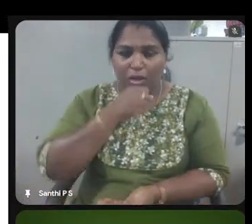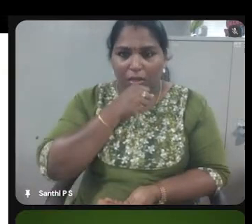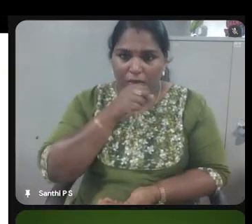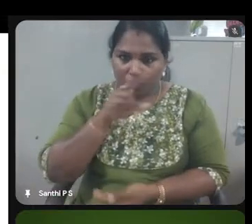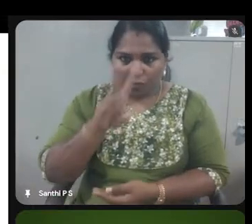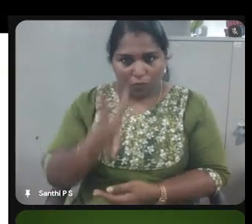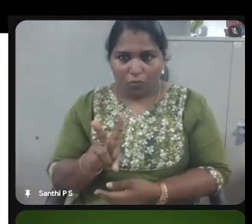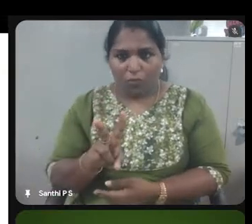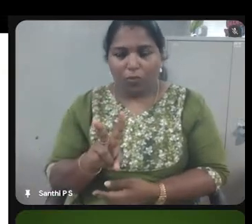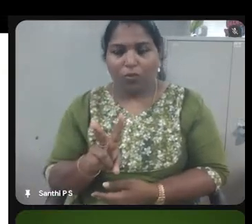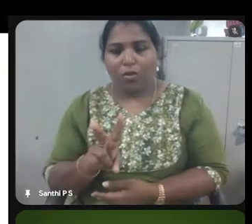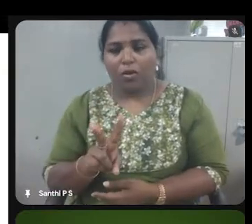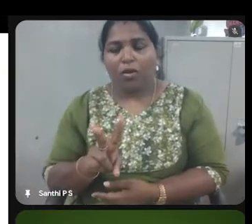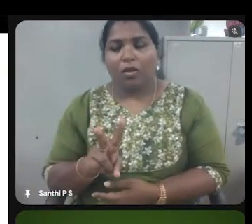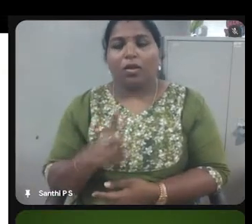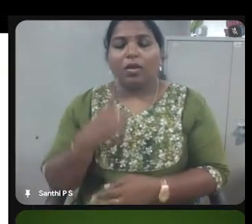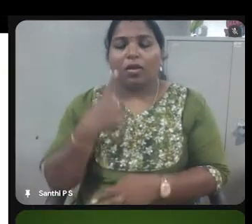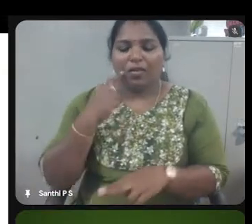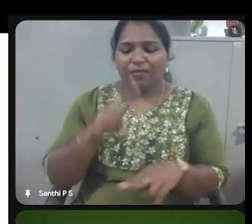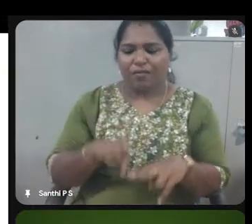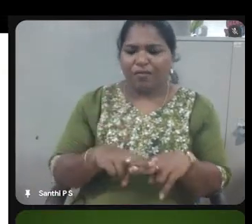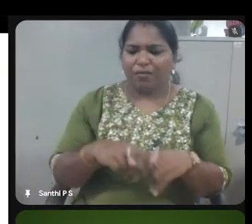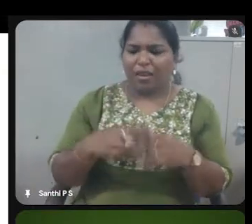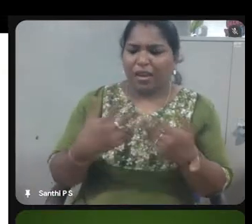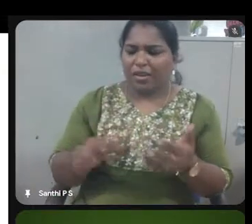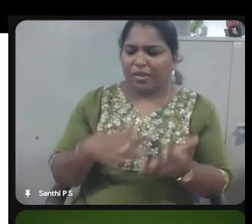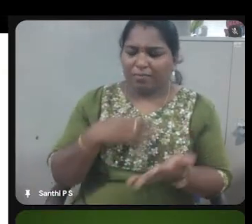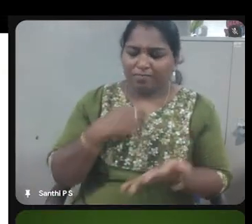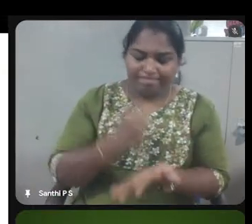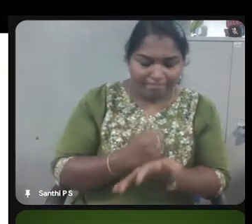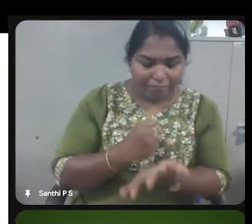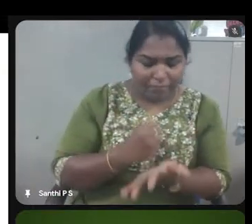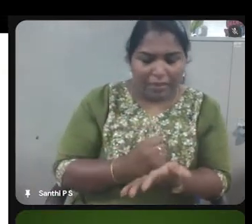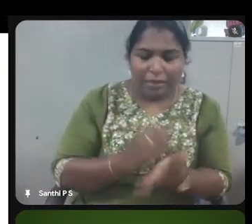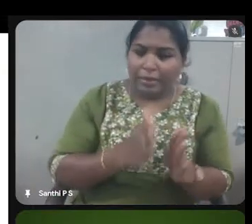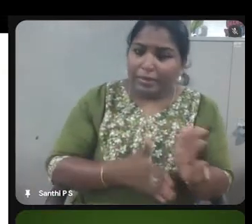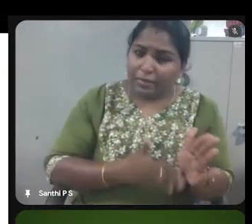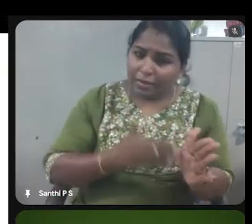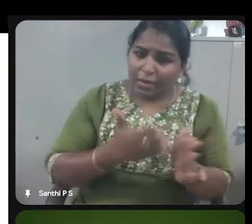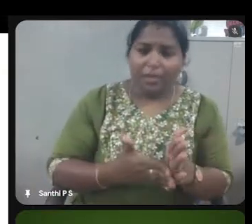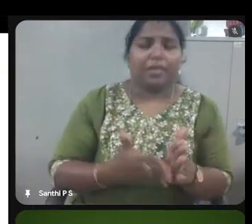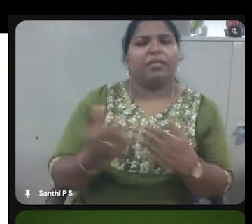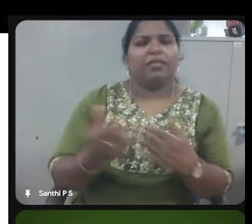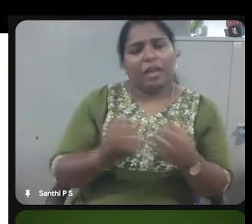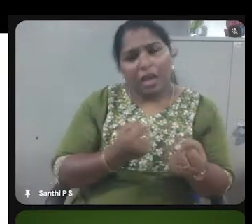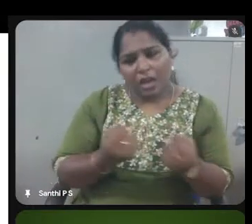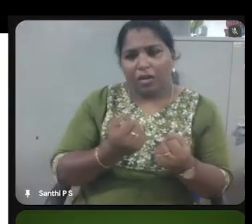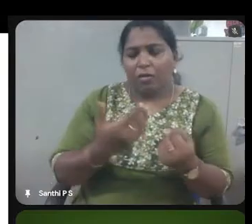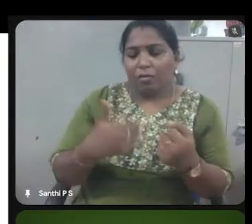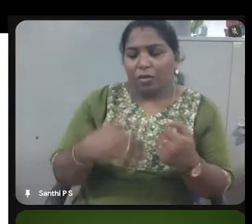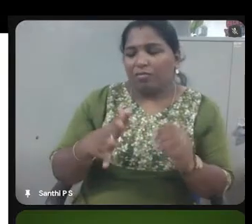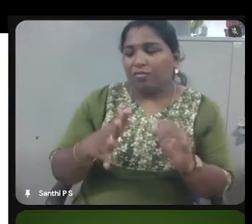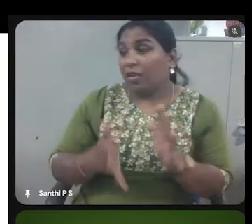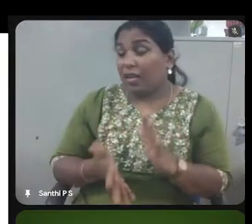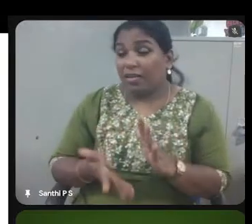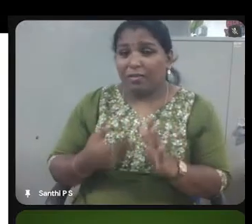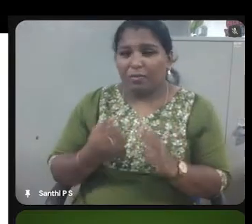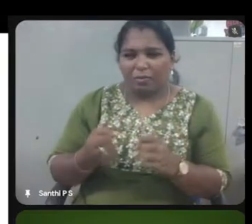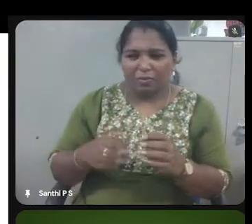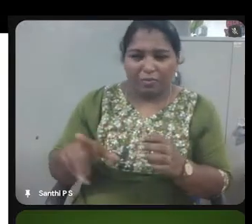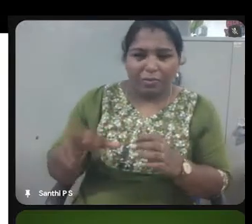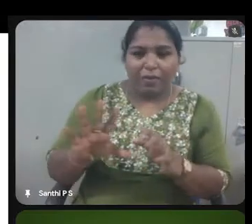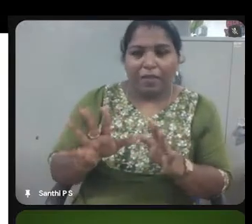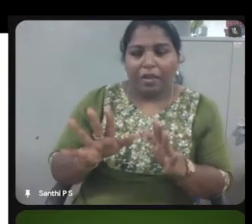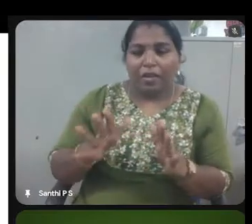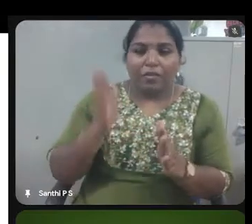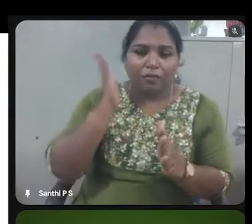പുള്ളിക്കാരന് ഏതെങ്കിലും അത്യാവശ്യ ഘട്ടത്തിൽ നമ്മള് ഇപ്പം യാത്ര ചെയ്യുക, ട്രെയിനിന്റെ ഉള്ളിലൊക്കെ ആണെങ്കിൽ ആള് ഇറങ്ങി ഓടാതിരിക്കാനൊക്കെ എപ്പോഴെങ്കിലും നമ്മൾ